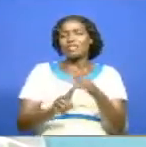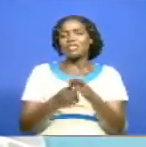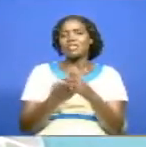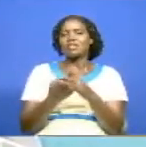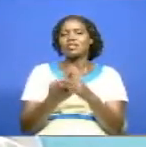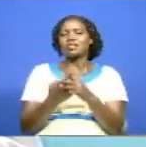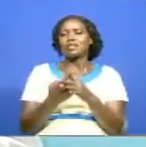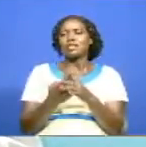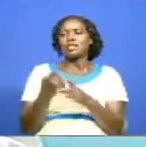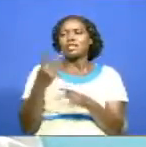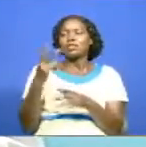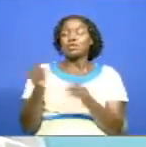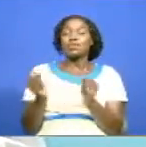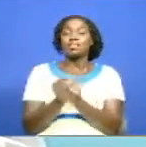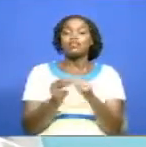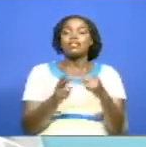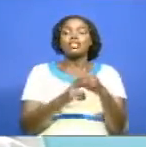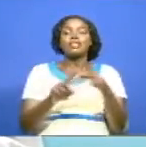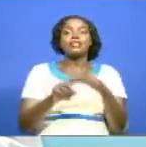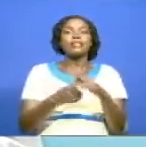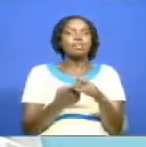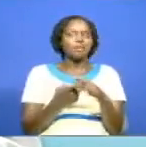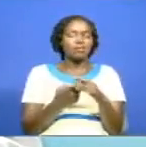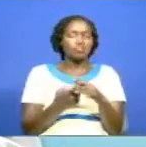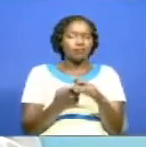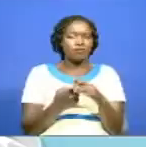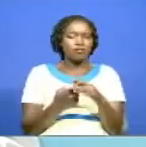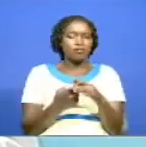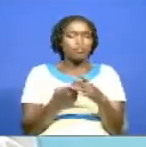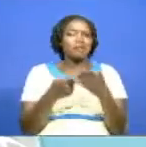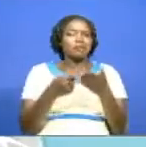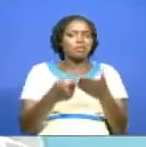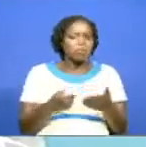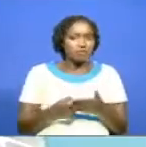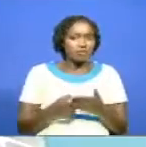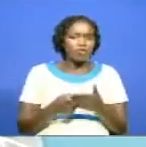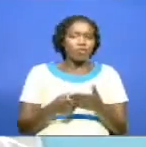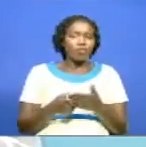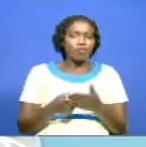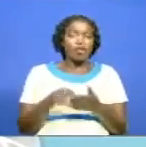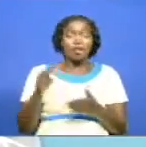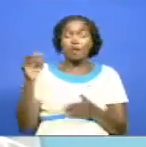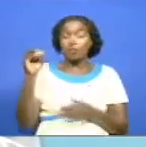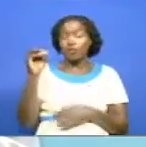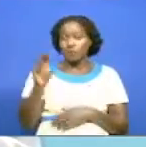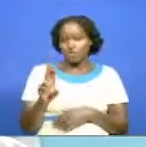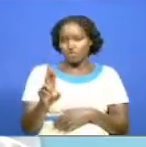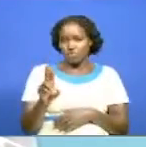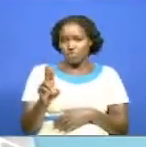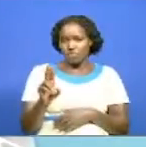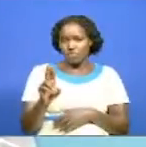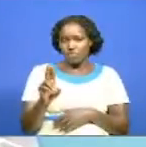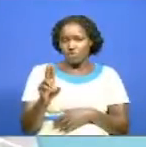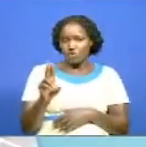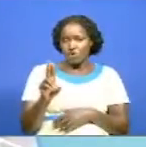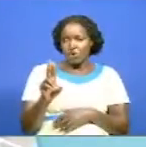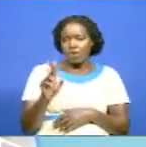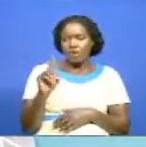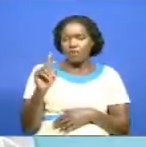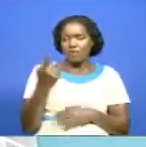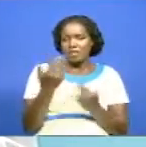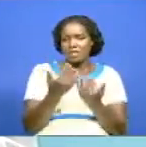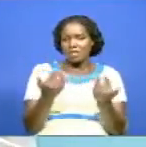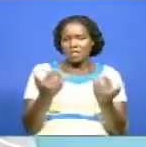wa 2017 wakati tulianza kuongelea mkataba wa jumla ambao ulikuwa na mojawapo ya mambo ambayo